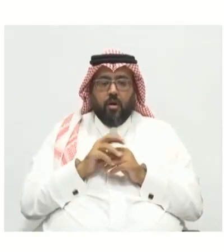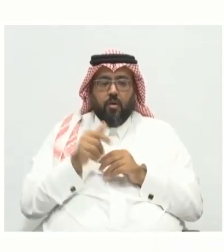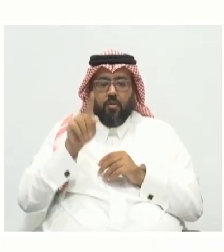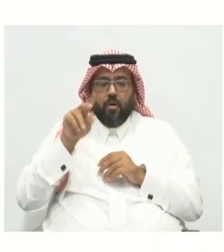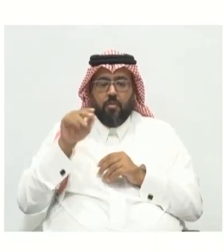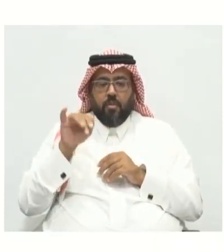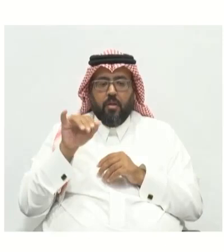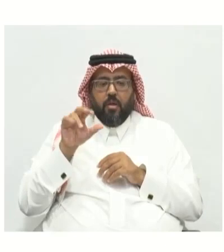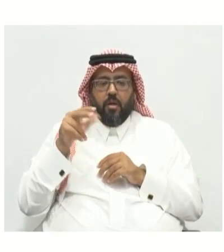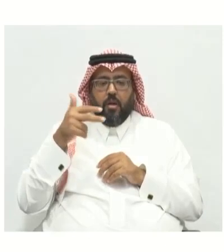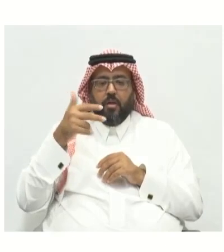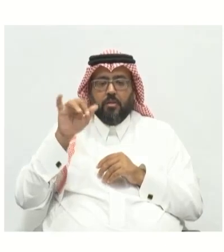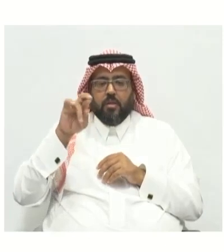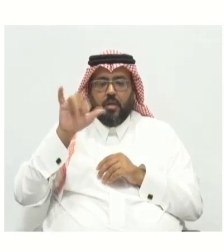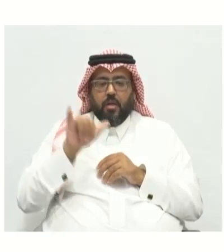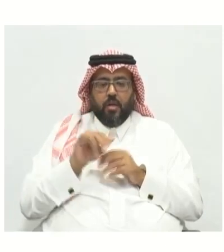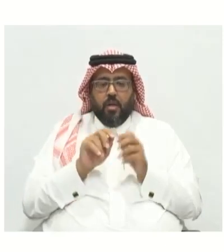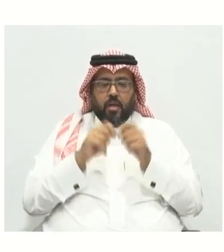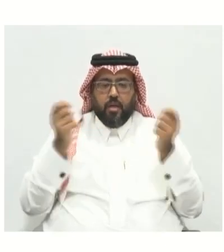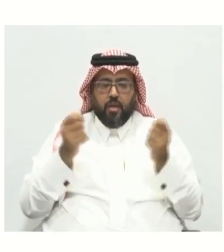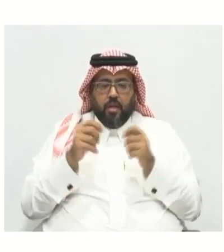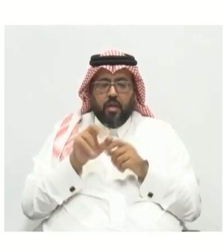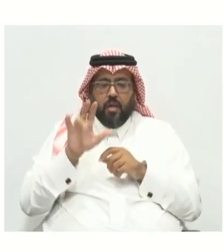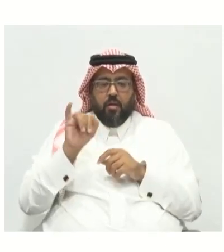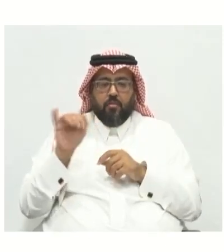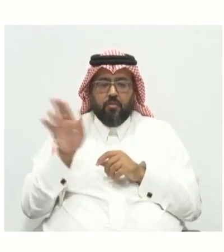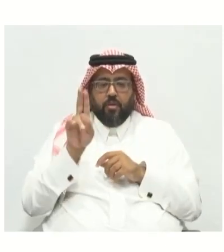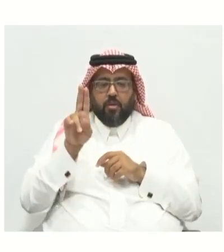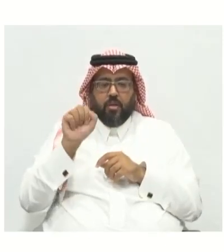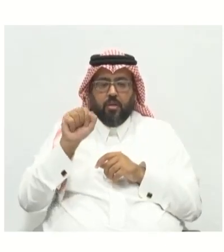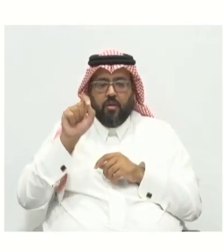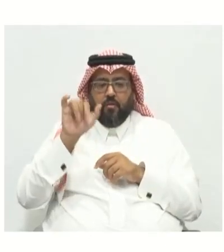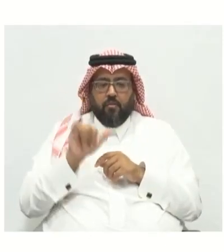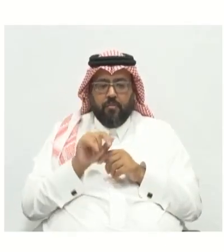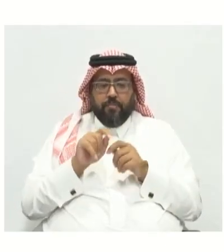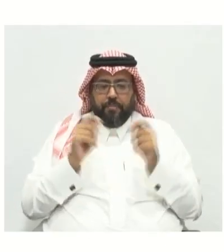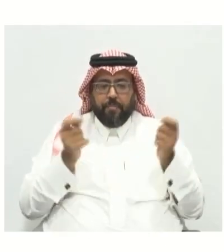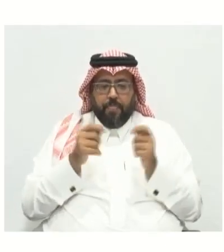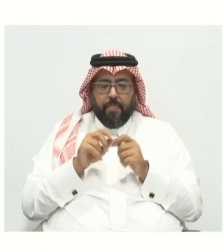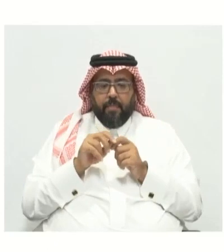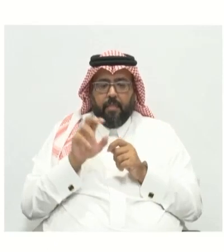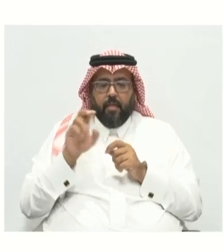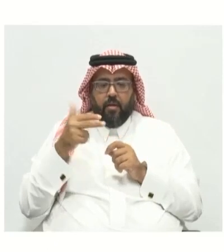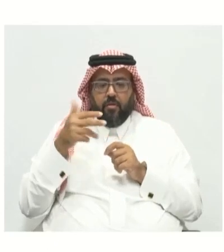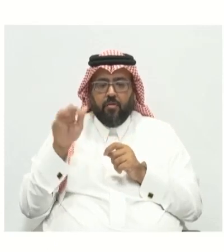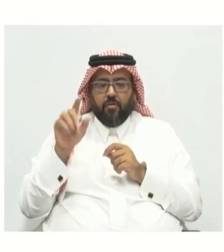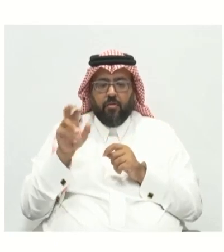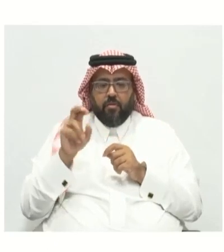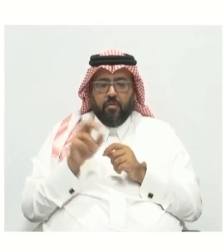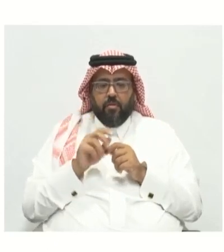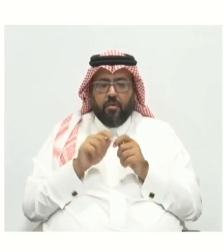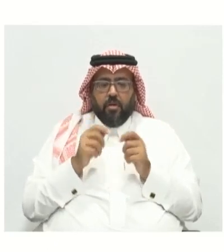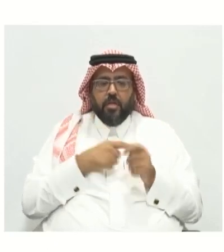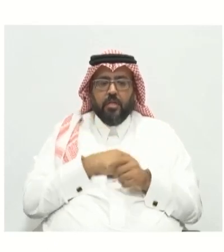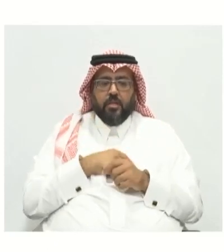الغزالي في كتابه ماذا كتابه المستصفى كما الف ابن جزيل الغرناطي كتابا في الفقه المالكي